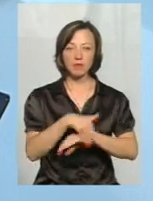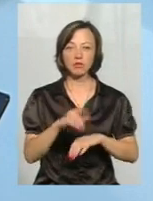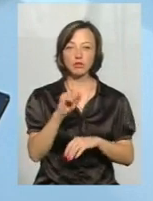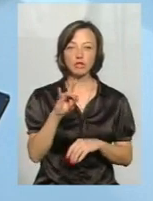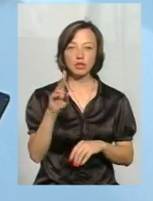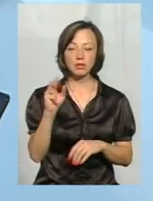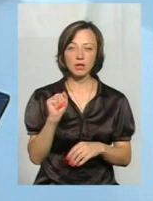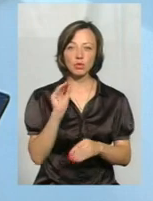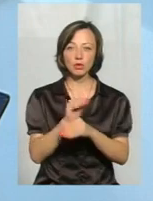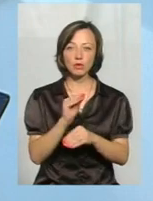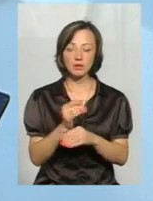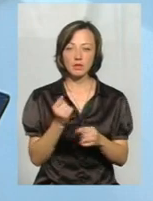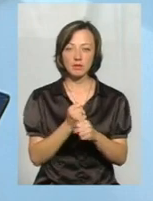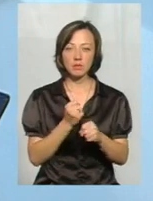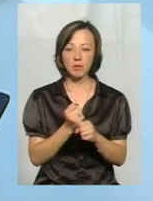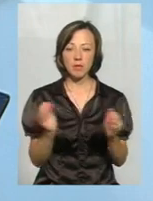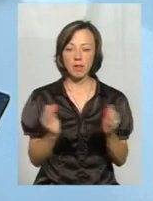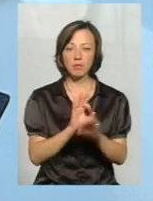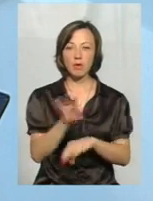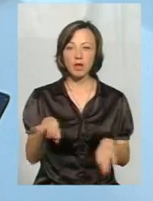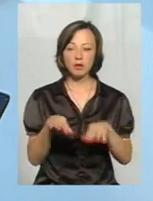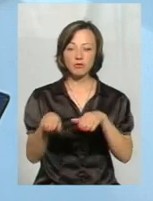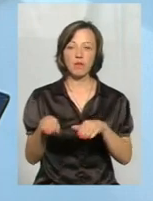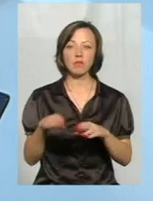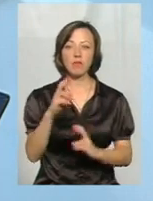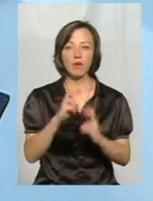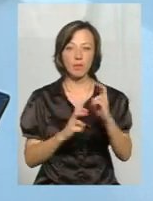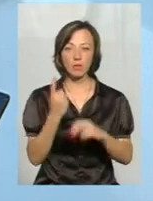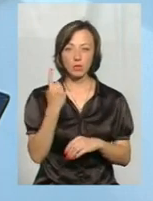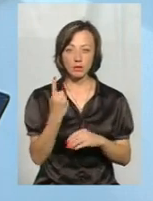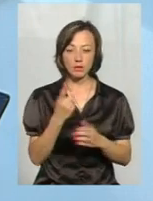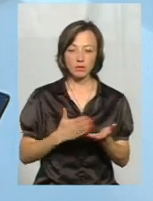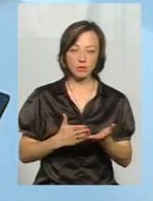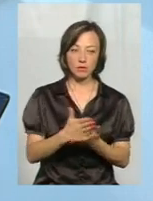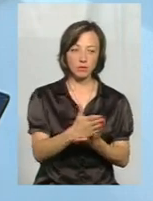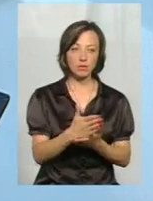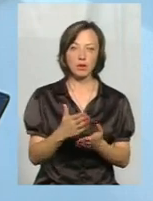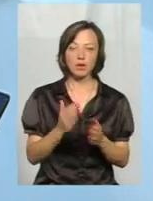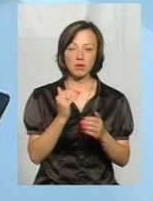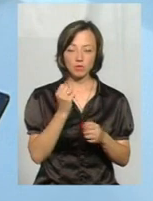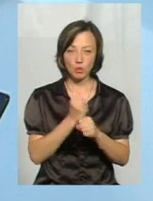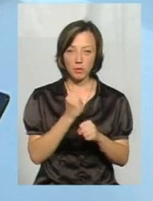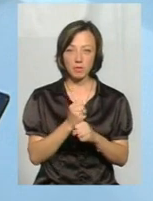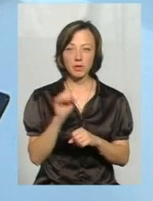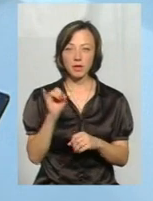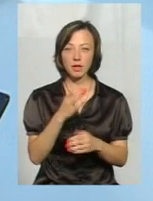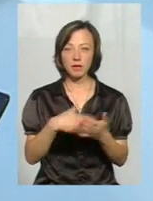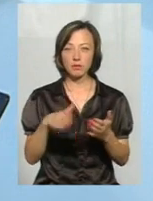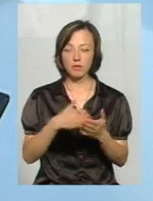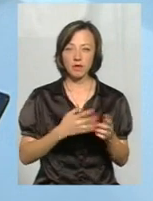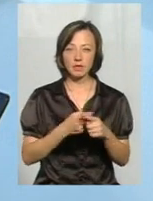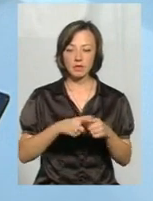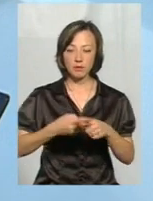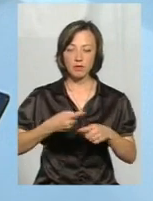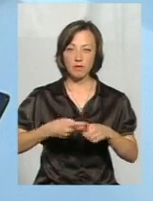треба додатково, ми зараз робимо ще невеличкий проект біля швейної фабрики, ми зробимо ще одну ниточку мережі і ліквідувати оце на